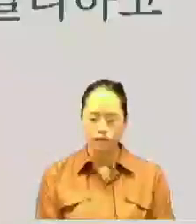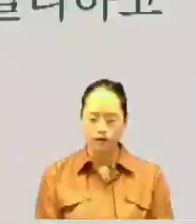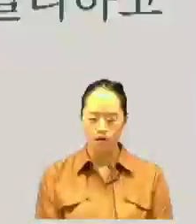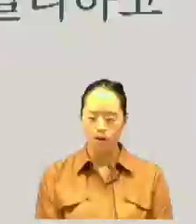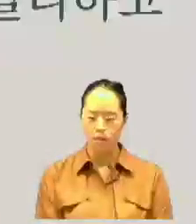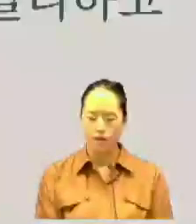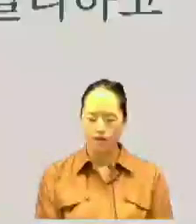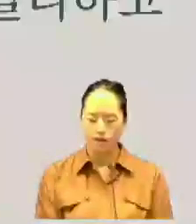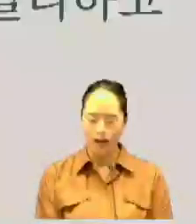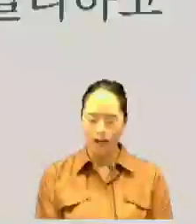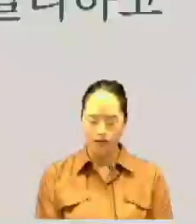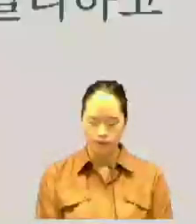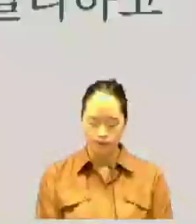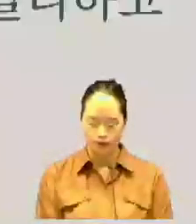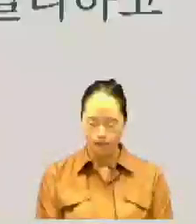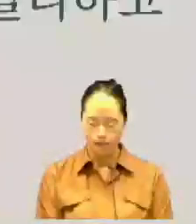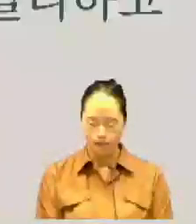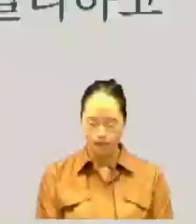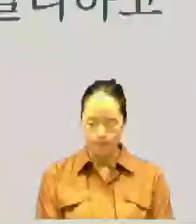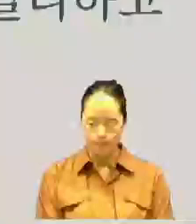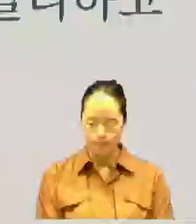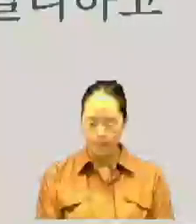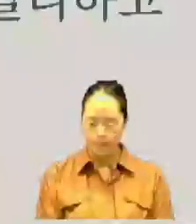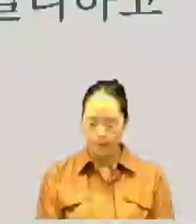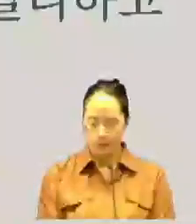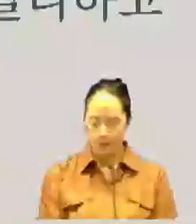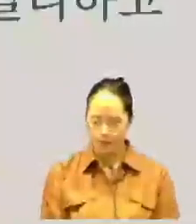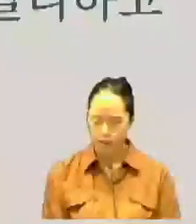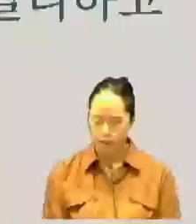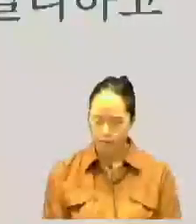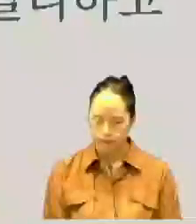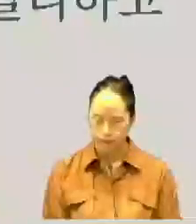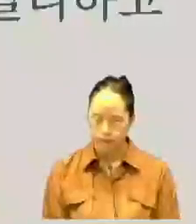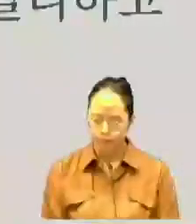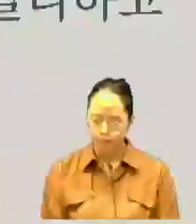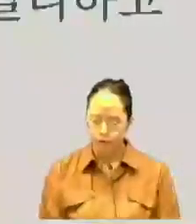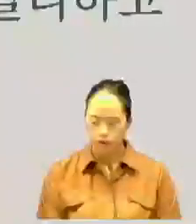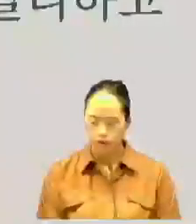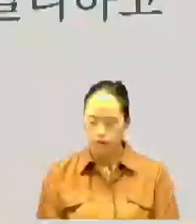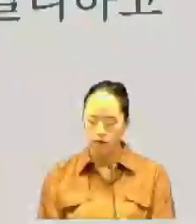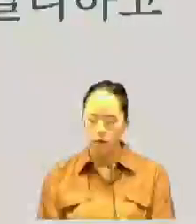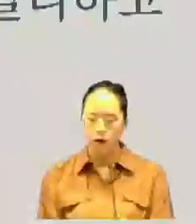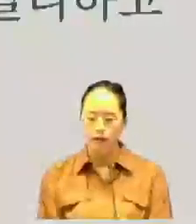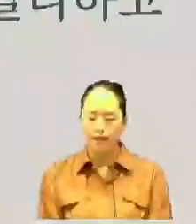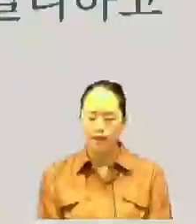这里面说雅各家以色列家的各族啊，你们当听耶和华的话，